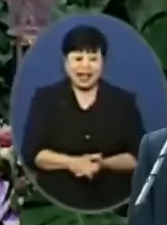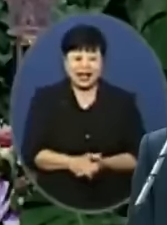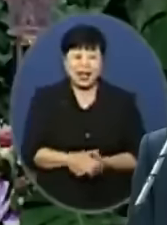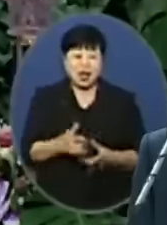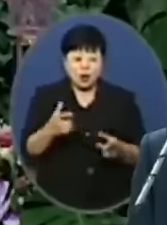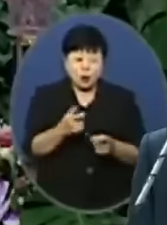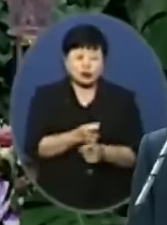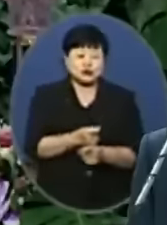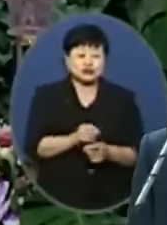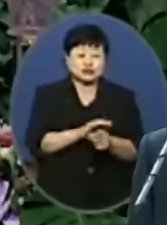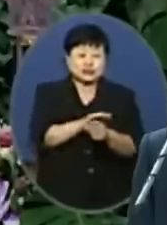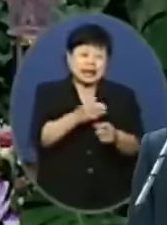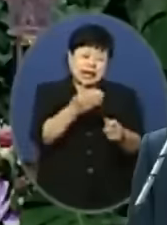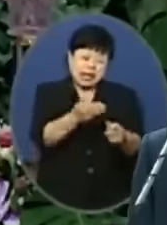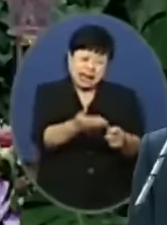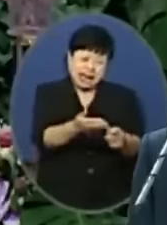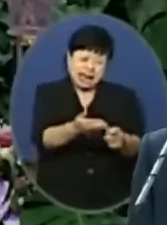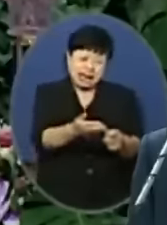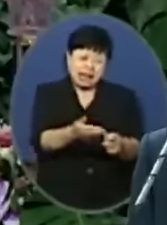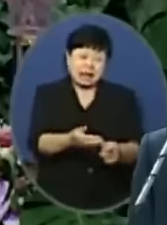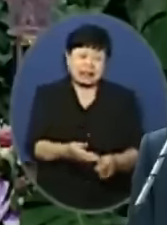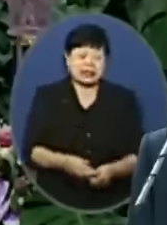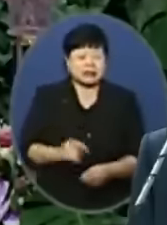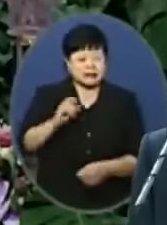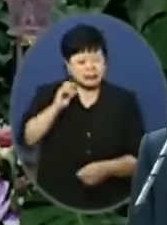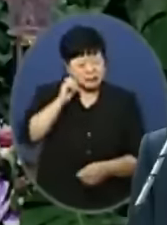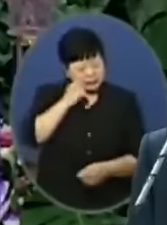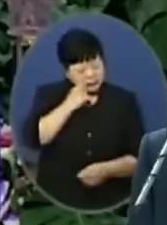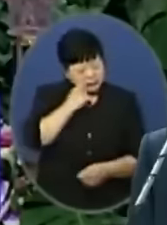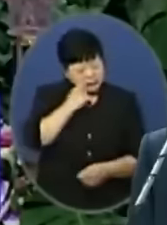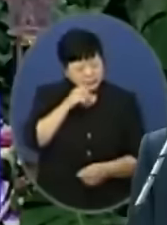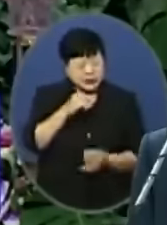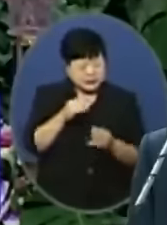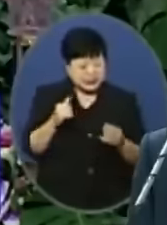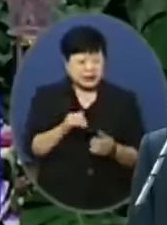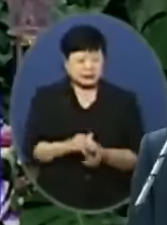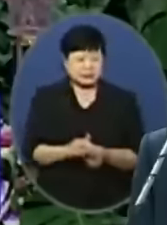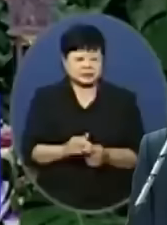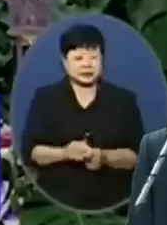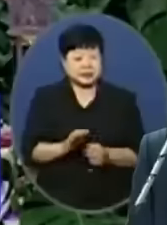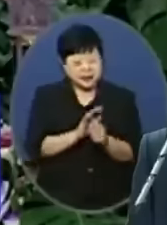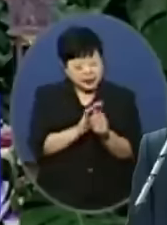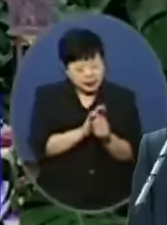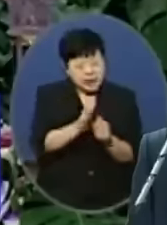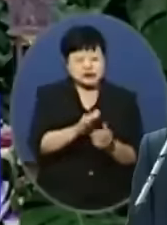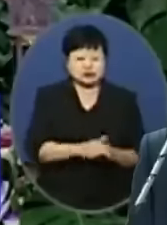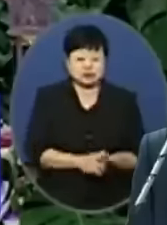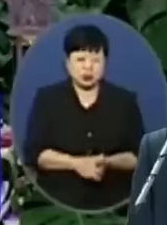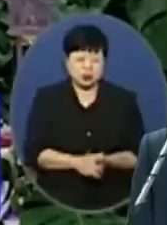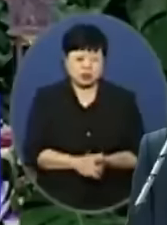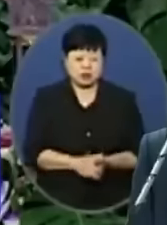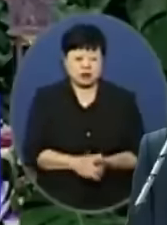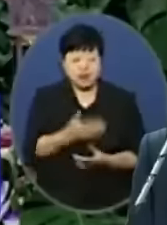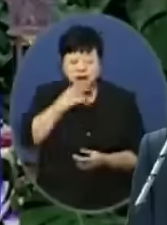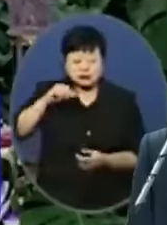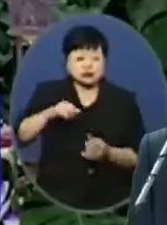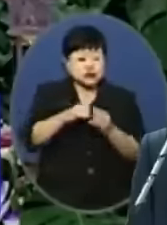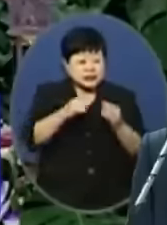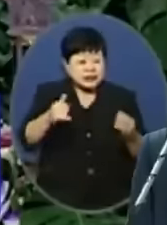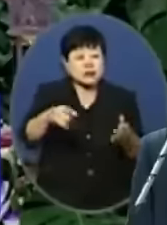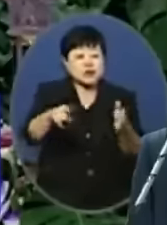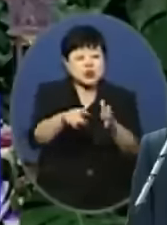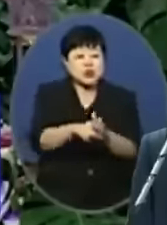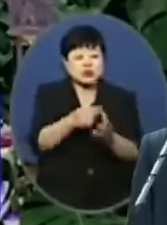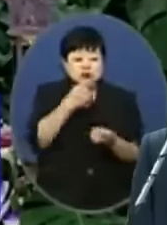너희 원수를 사랑하며 너희를 미워하는 자를 선대하며 너희를 저주하는 자를